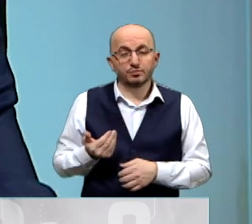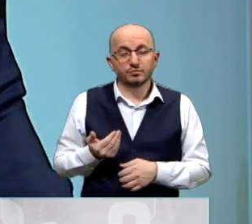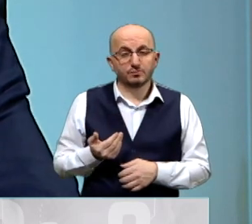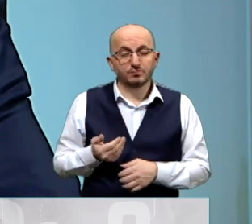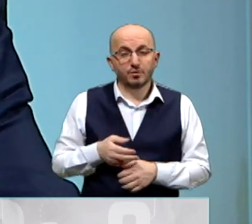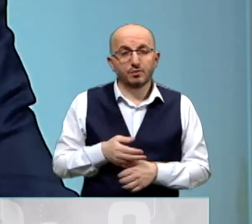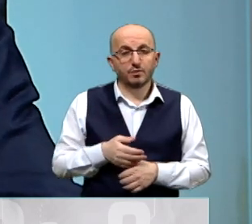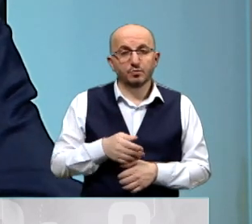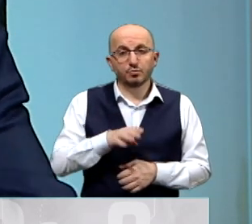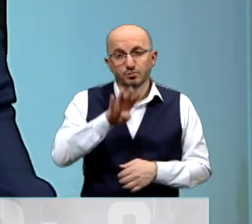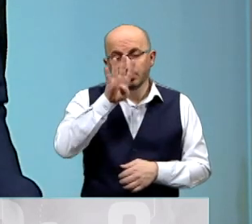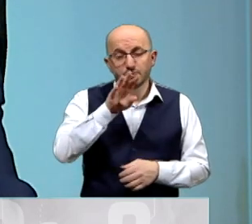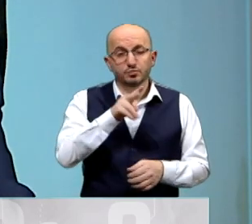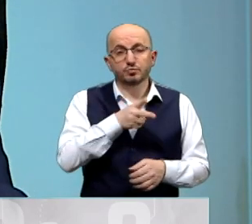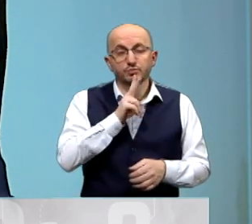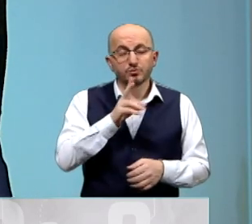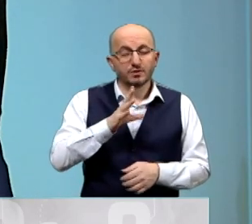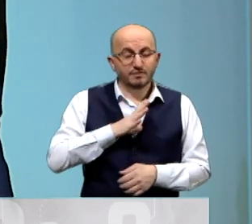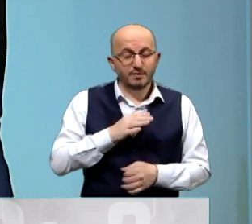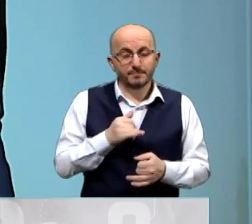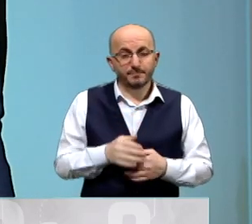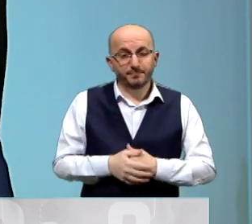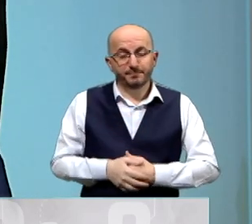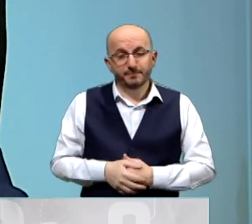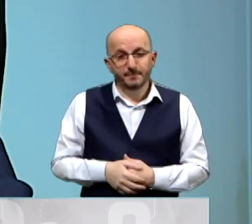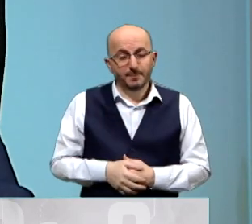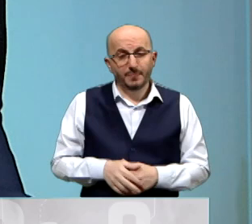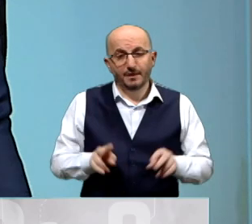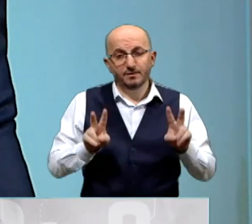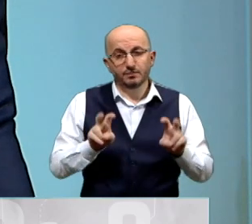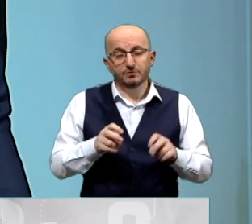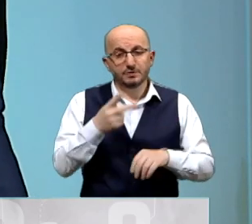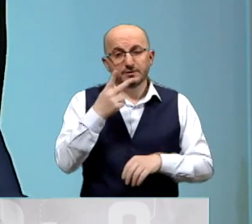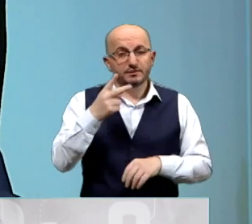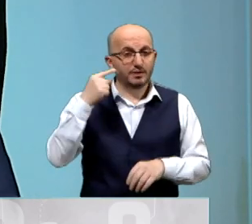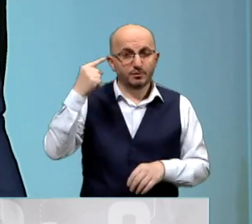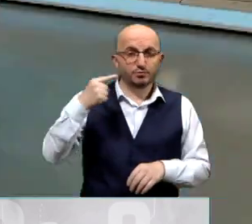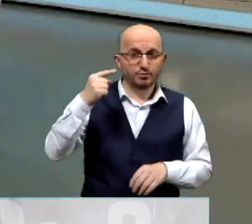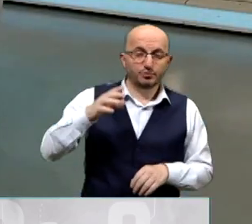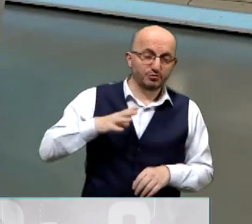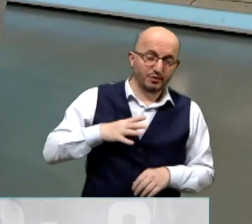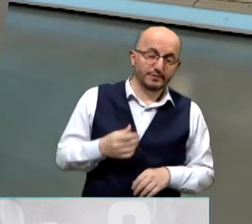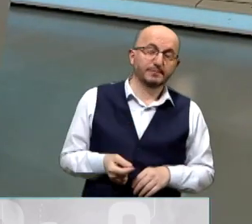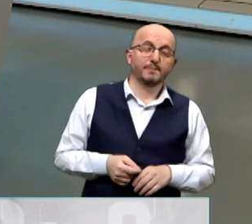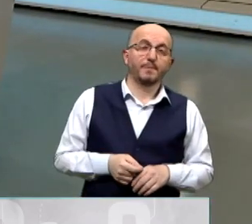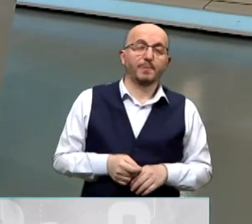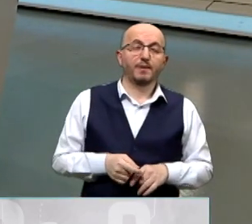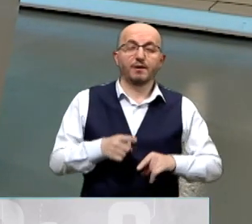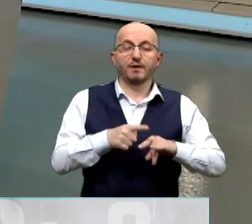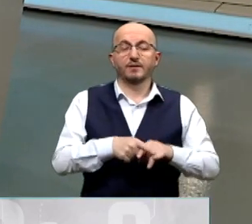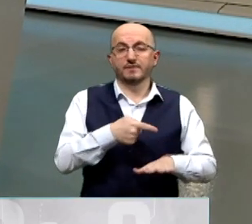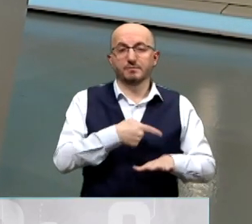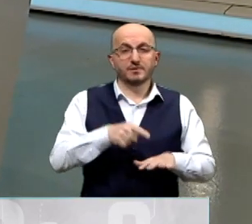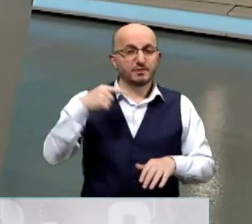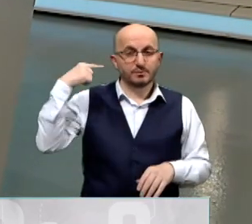hukuku sonuçları var gelelim kardeşimizin durumuna şimdi bu konuda iki tane görüş var bir işte Hanefi mezhebinin